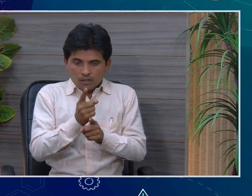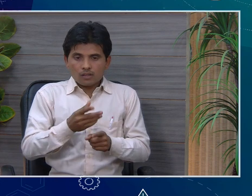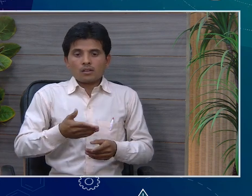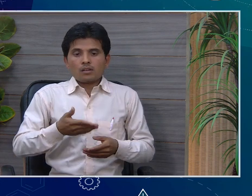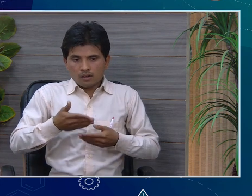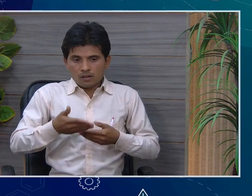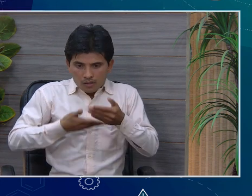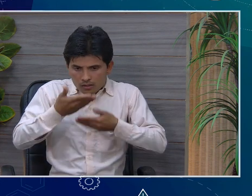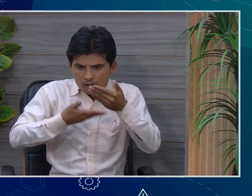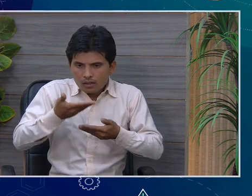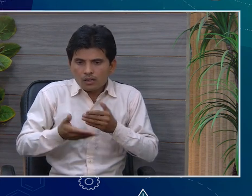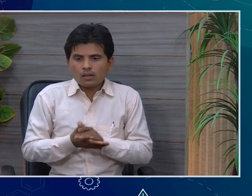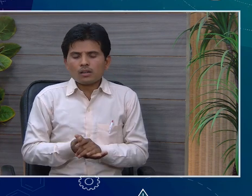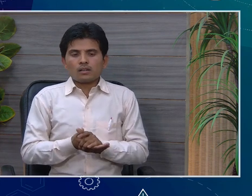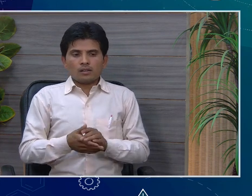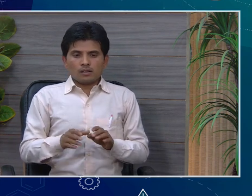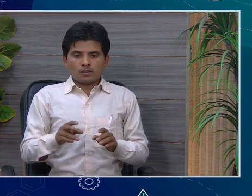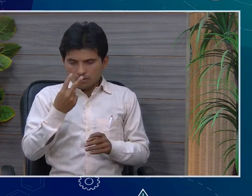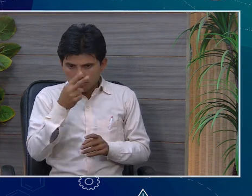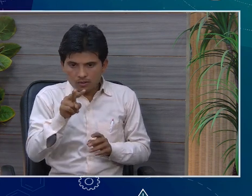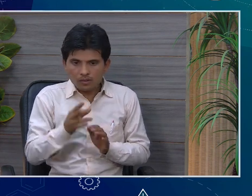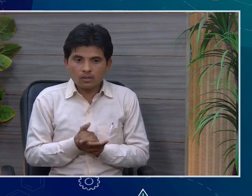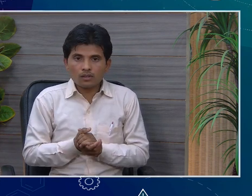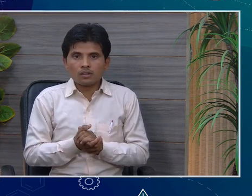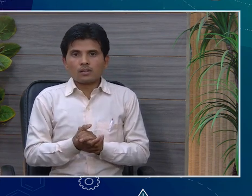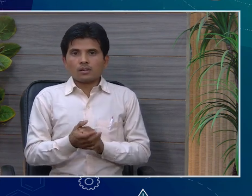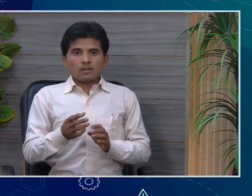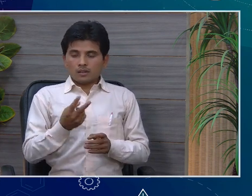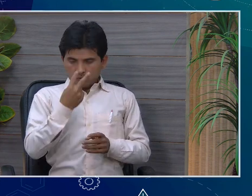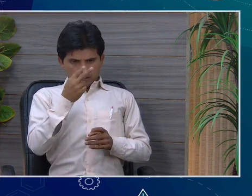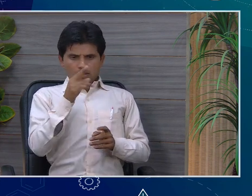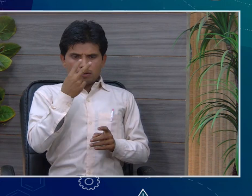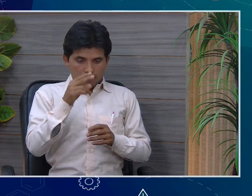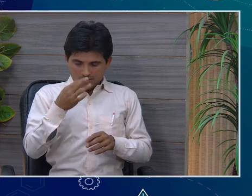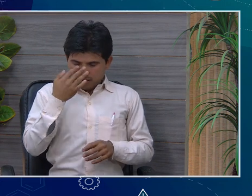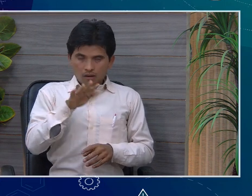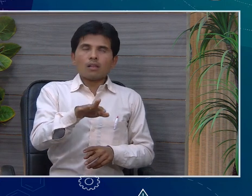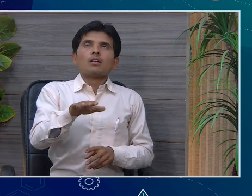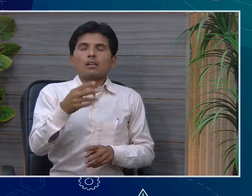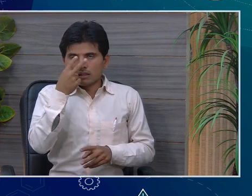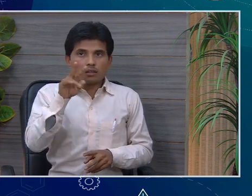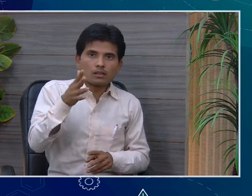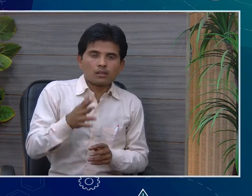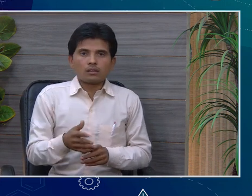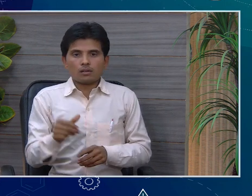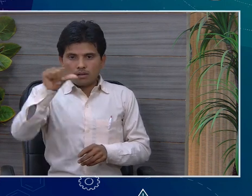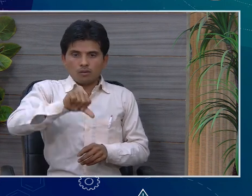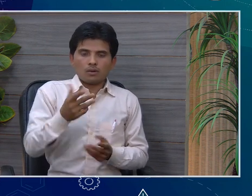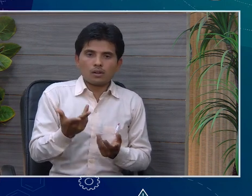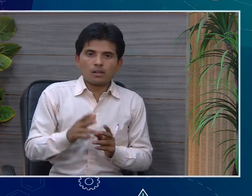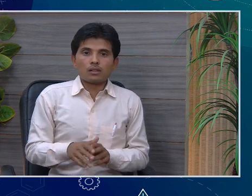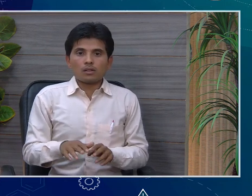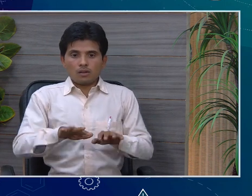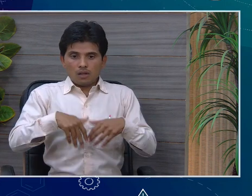बच्चों को सिखा रहा है या बच्चे सीख रहे हैं वह विजन है लेकिन वह विजय नगर एक बच्चे के पास है तो कैसे उसका निवारण करें तो सिंपल एक